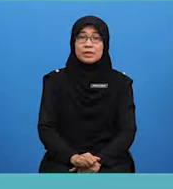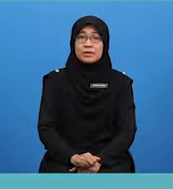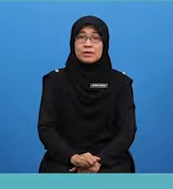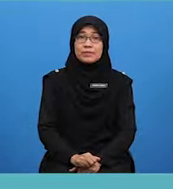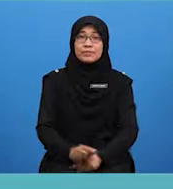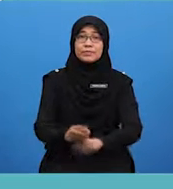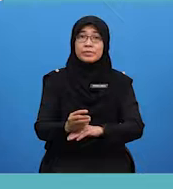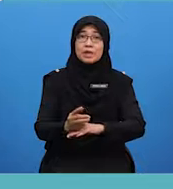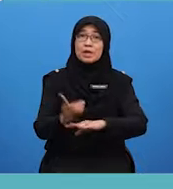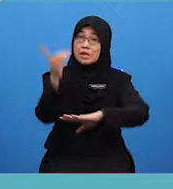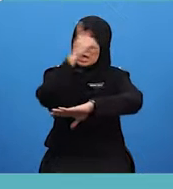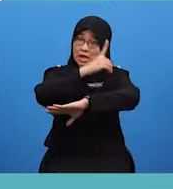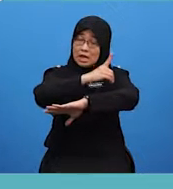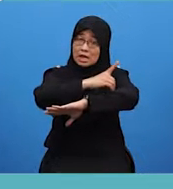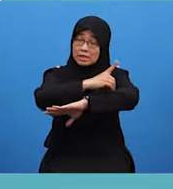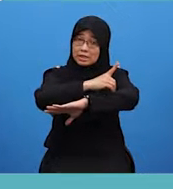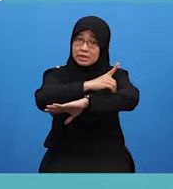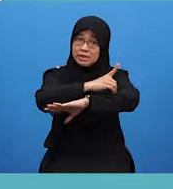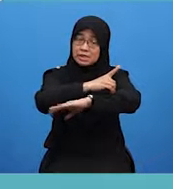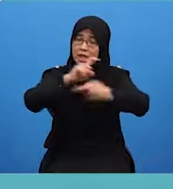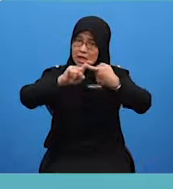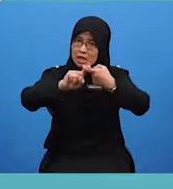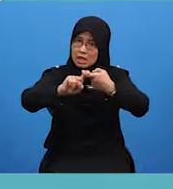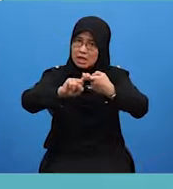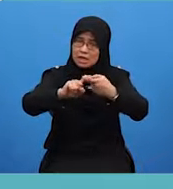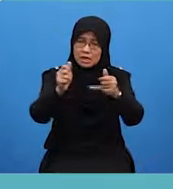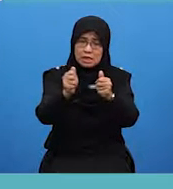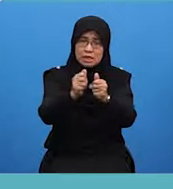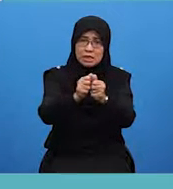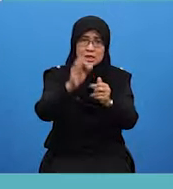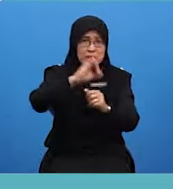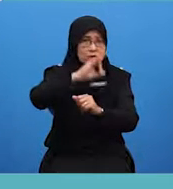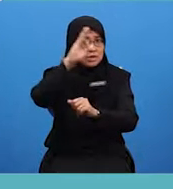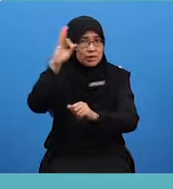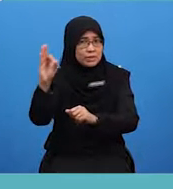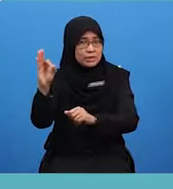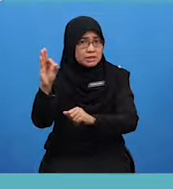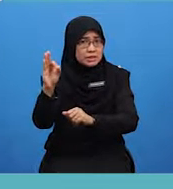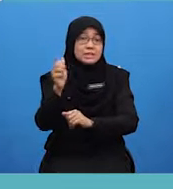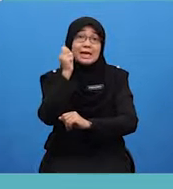Jadi hari di sini boleh dikaitkan dengan fasa haid, iaitu fasa pertama kita haid.